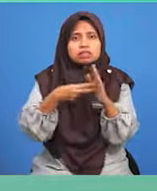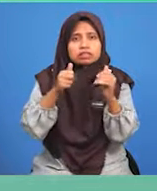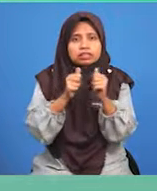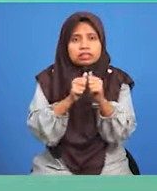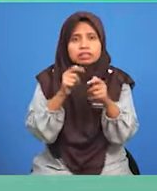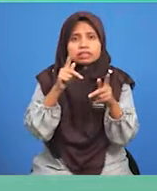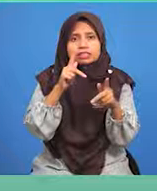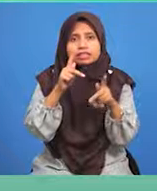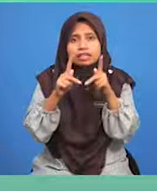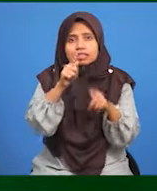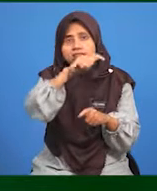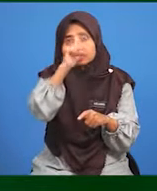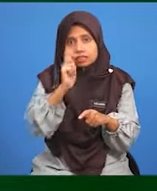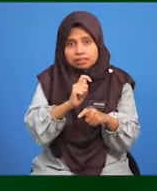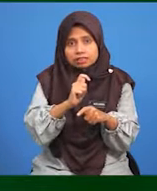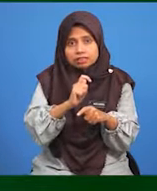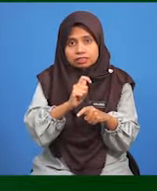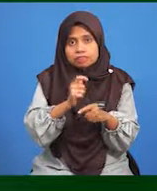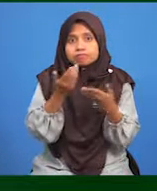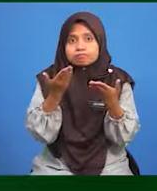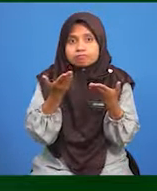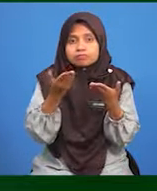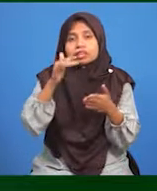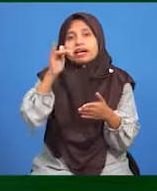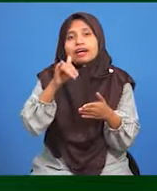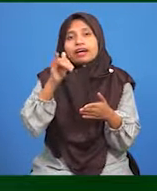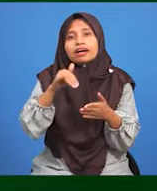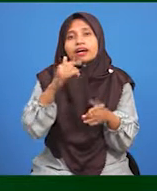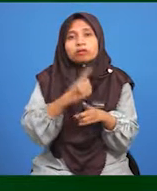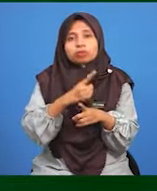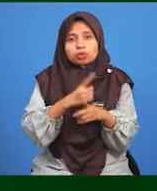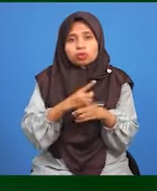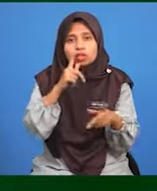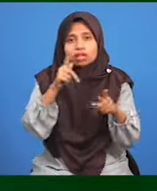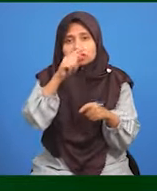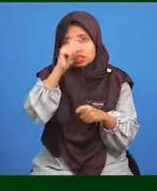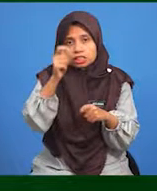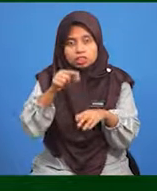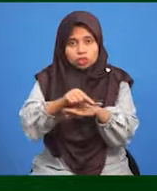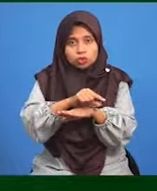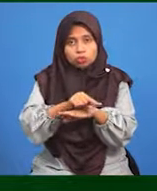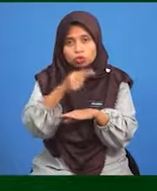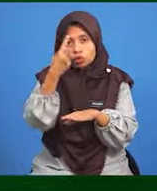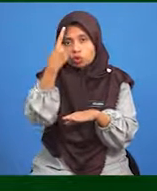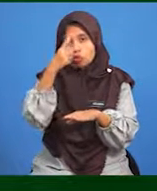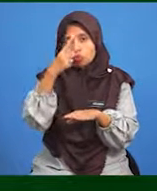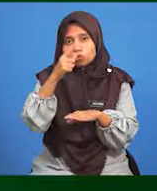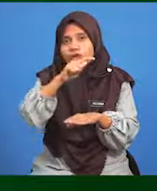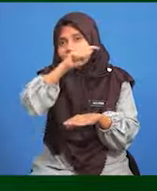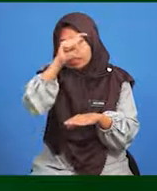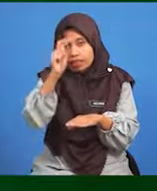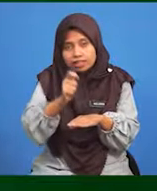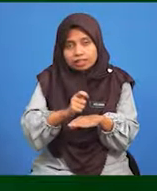kata tanya Iya katanya digunakan untuk menanyakan